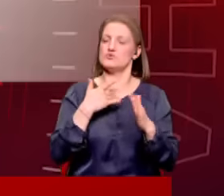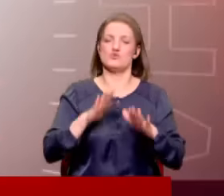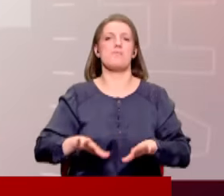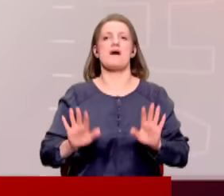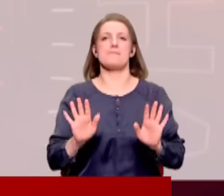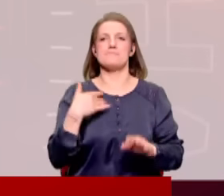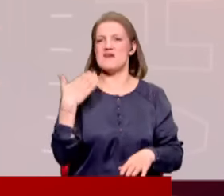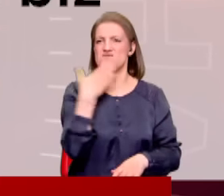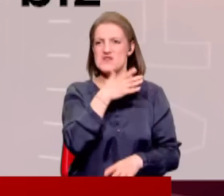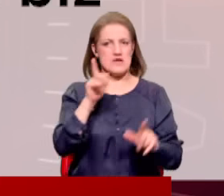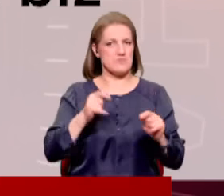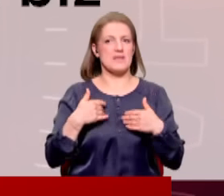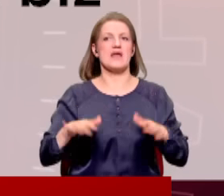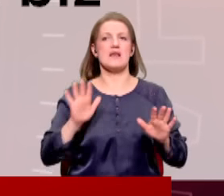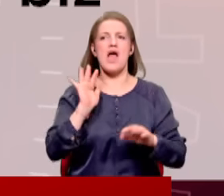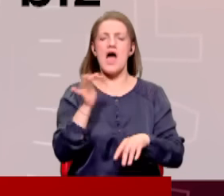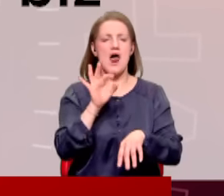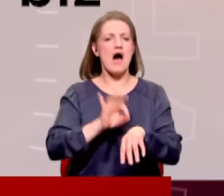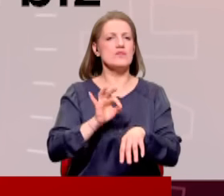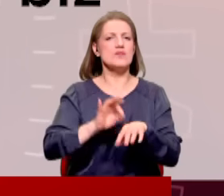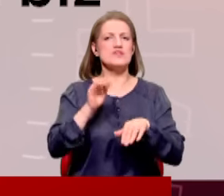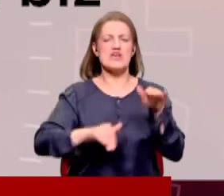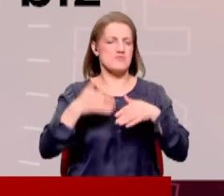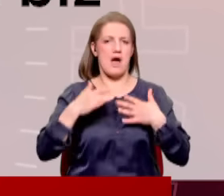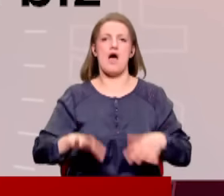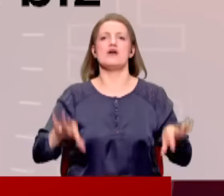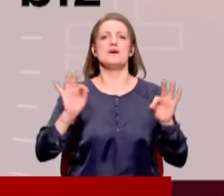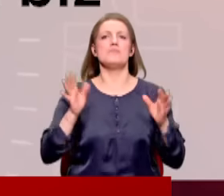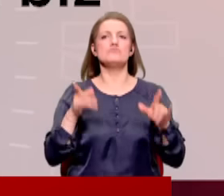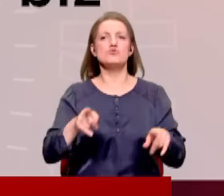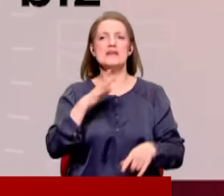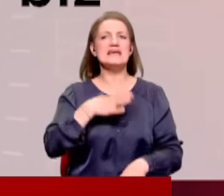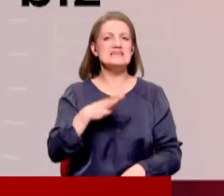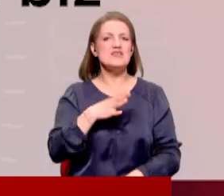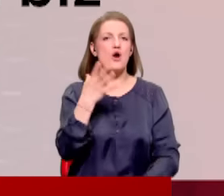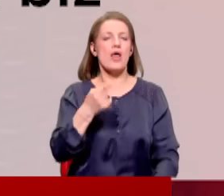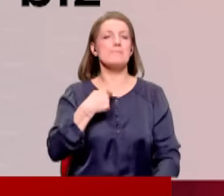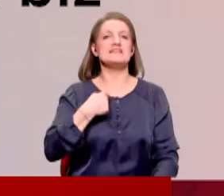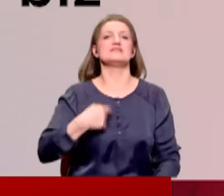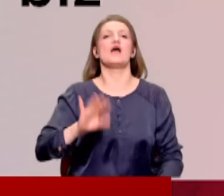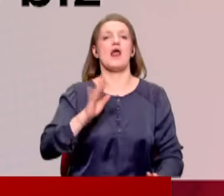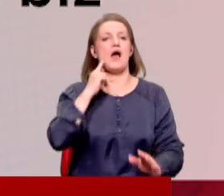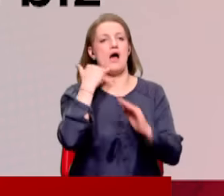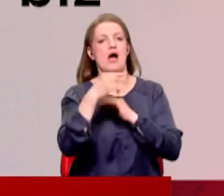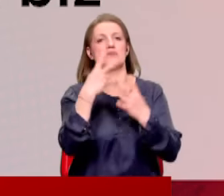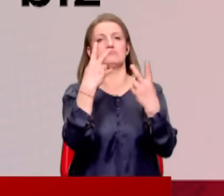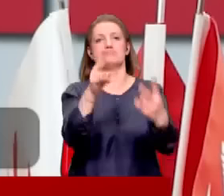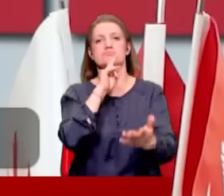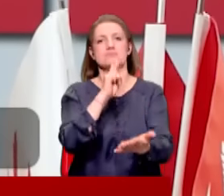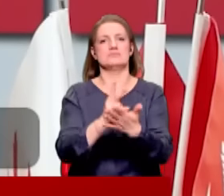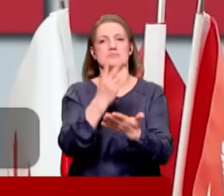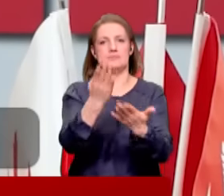Ben fırsatçılık yapacak değilim. Her an yapılacak seçime hazırız. Ama bunu talep edecek olan biz değiliz. Halkın kendisidir. Bu sonuç bir erken